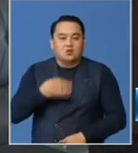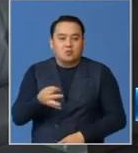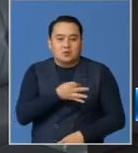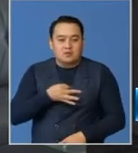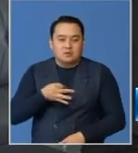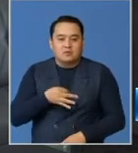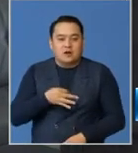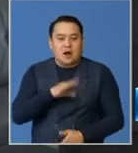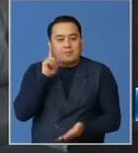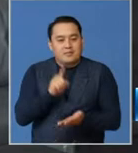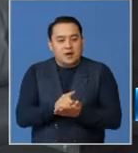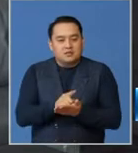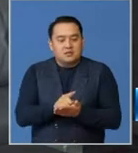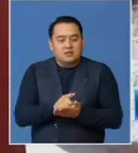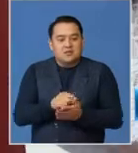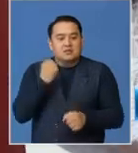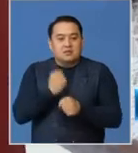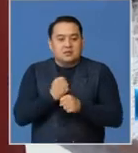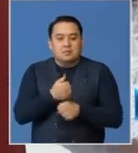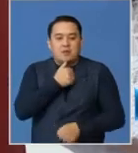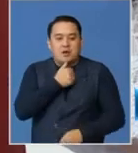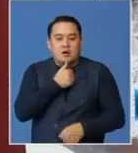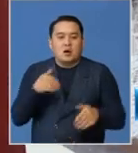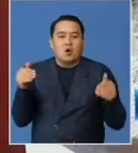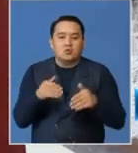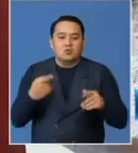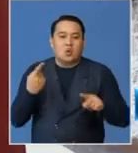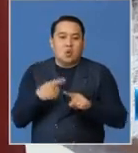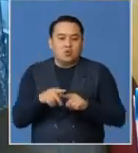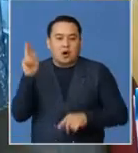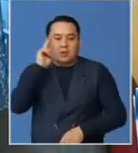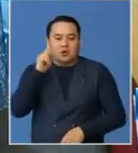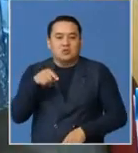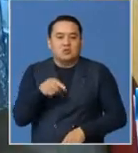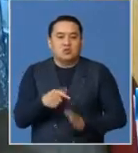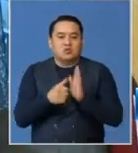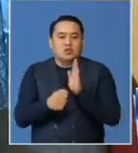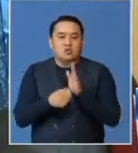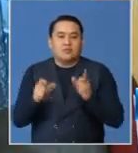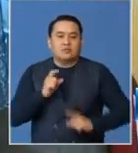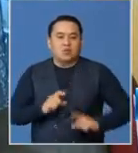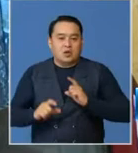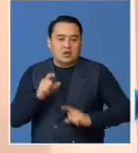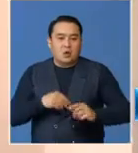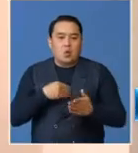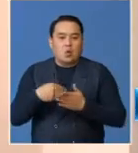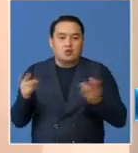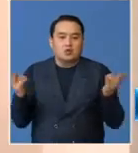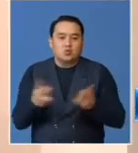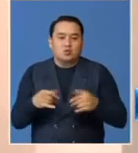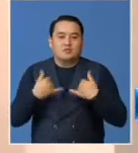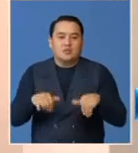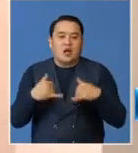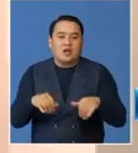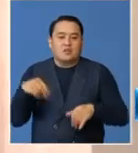области, должны преодолеть. Сегодня в Политехническом колледже обучаются 1600 студентов. Купить что-нибудь в столовой